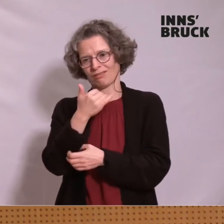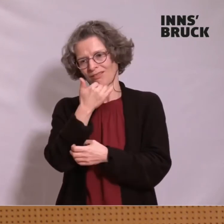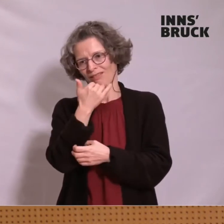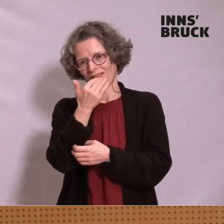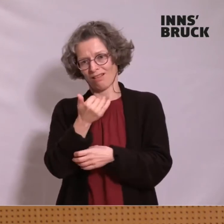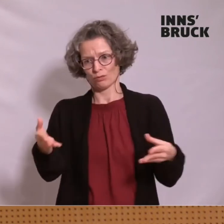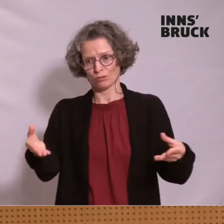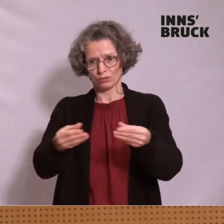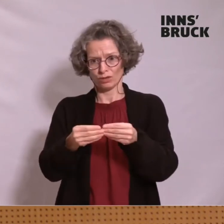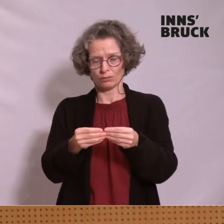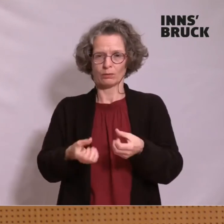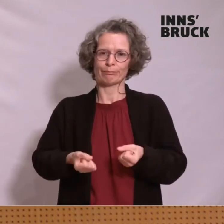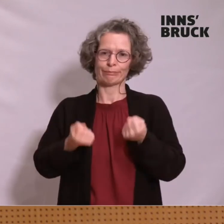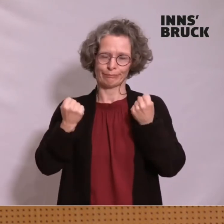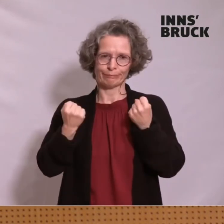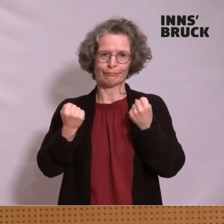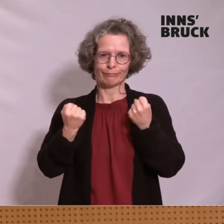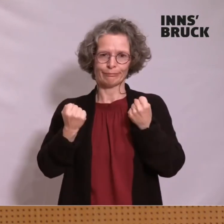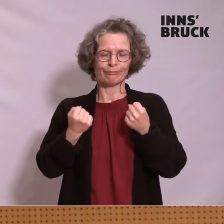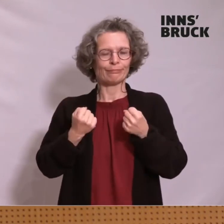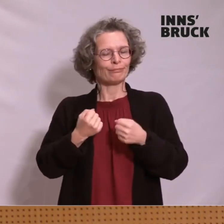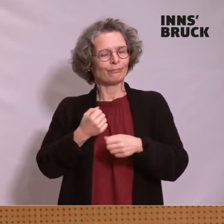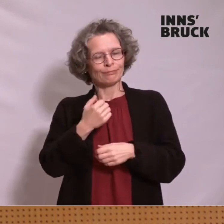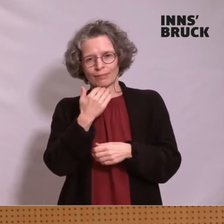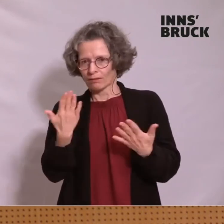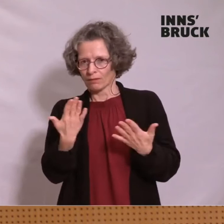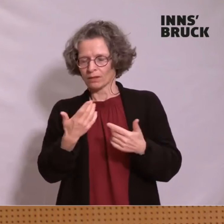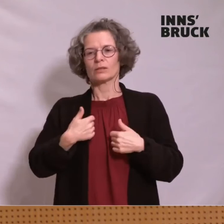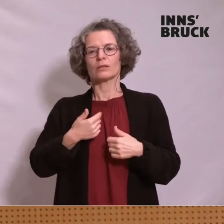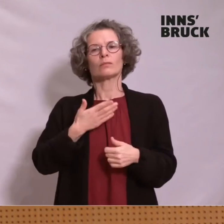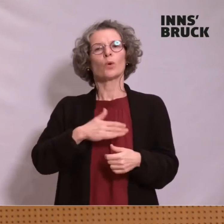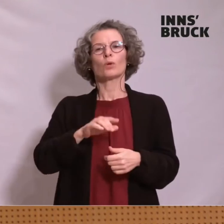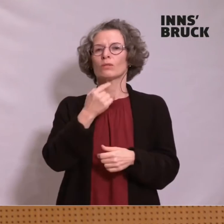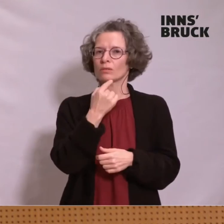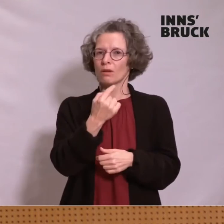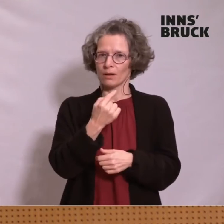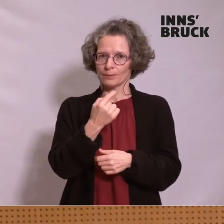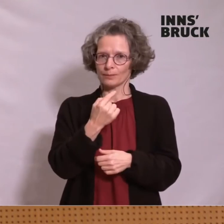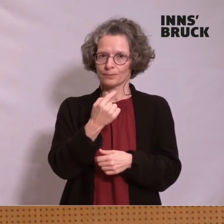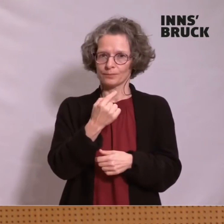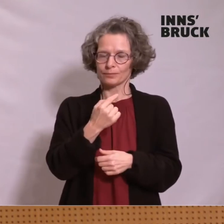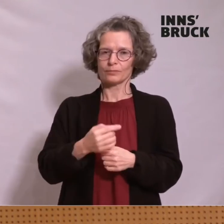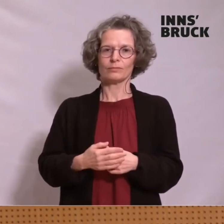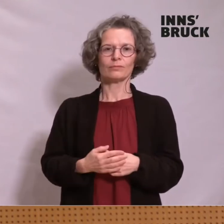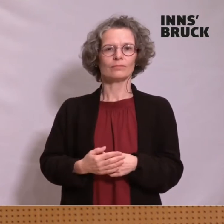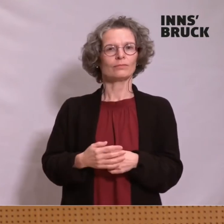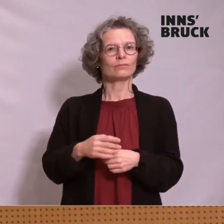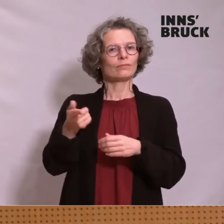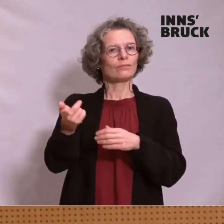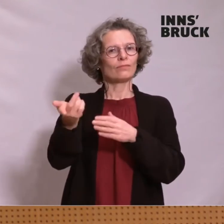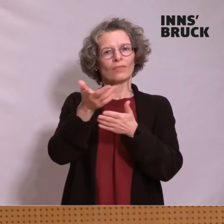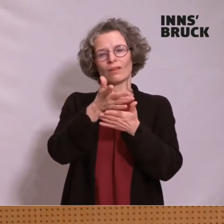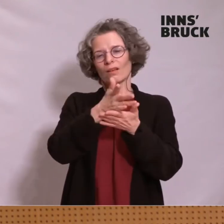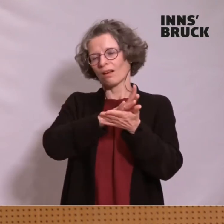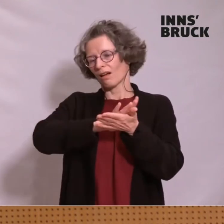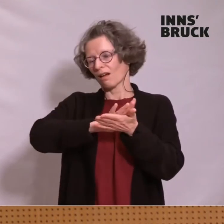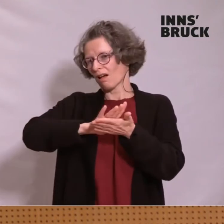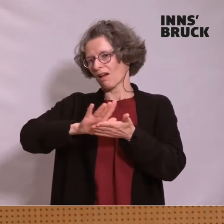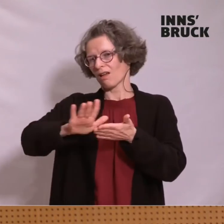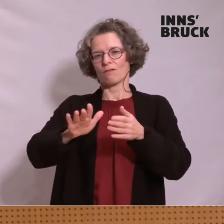Unabhängig davon ist mir festzustellen, wesentlich, die einfach nachvollziehbare